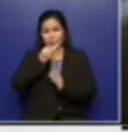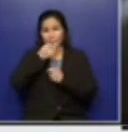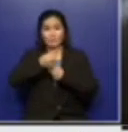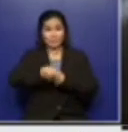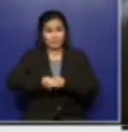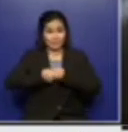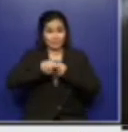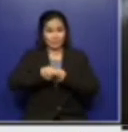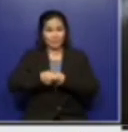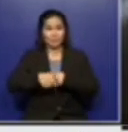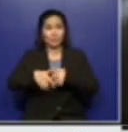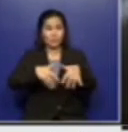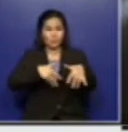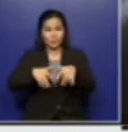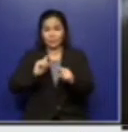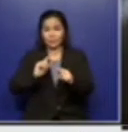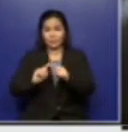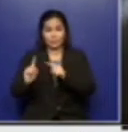ายย่อย